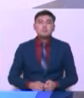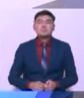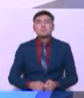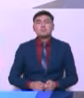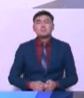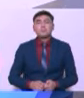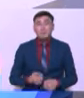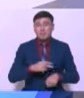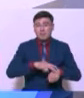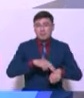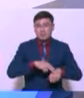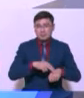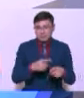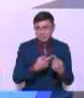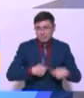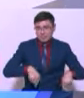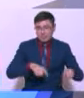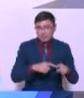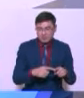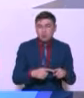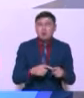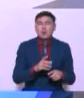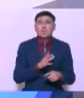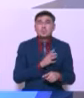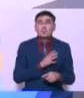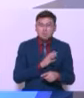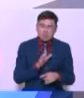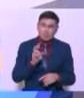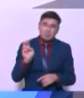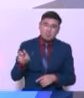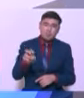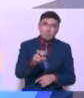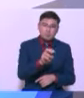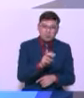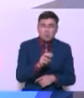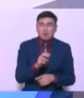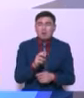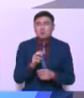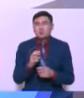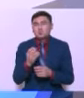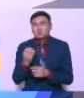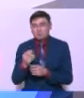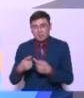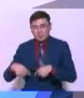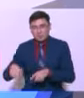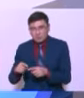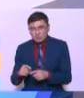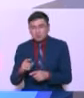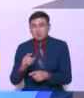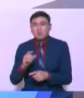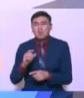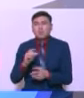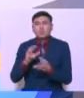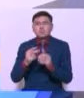Представители порядка 20 общественных организаций встретились, чтобы подвести итоги работы по проведению референдума. Напомним, что в регионе было